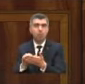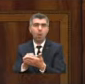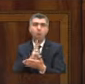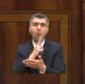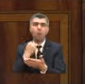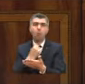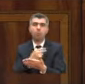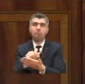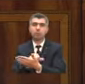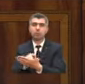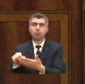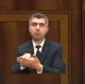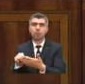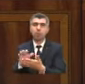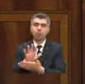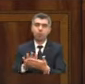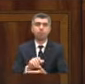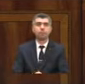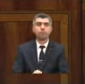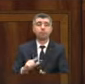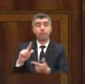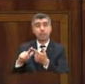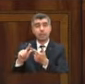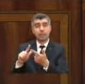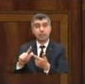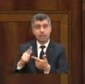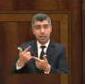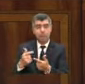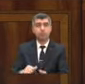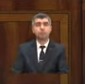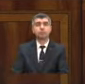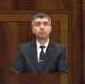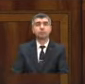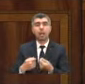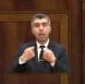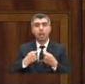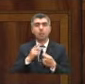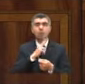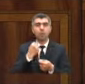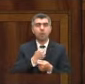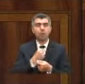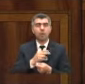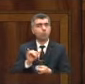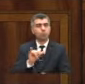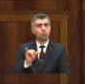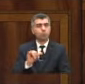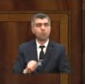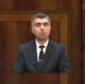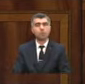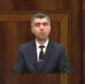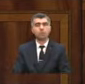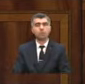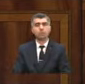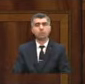عاقدين عليه واحد الرهان. ثانيا بغيت كنسال السيد رئيس الحكومه حول اشياء الامكانيات اللي بغيتوا